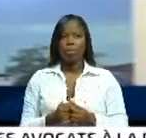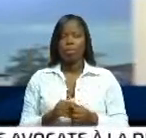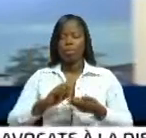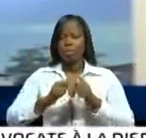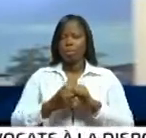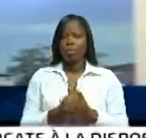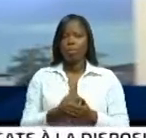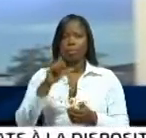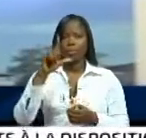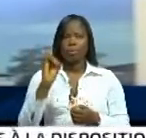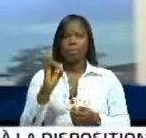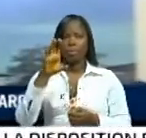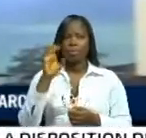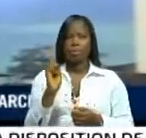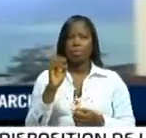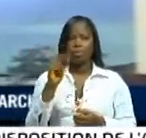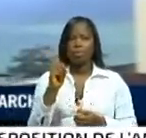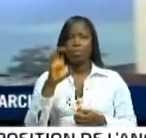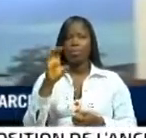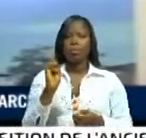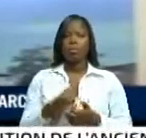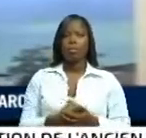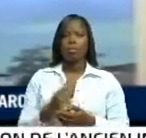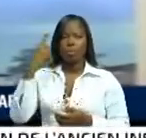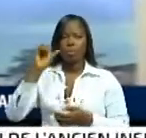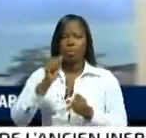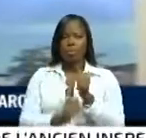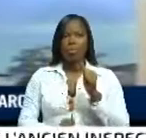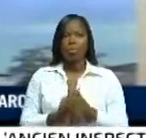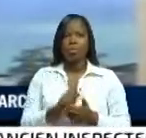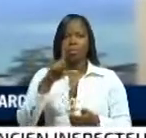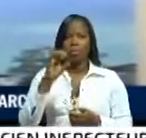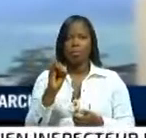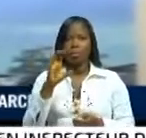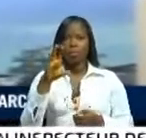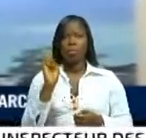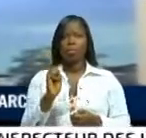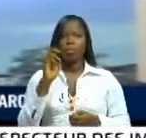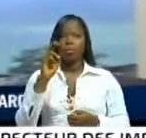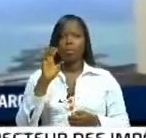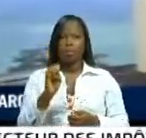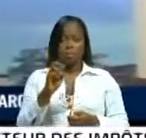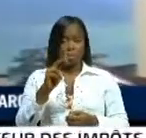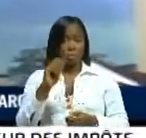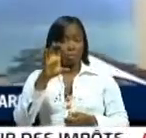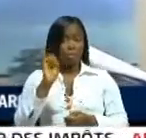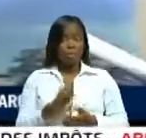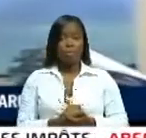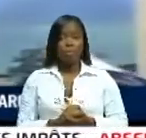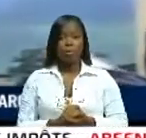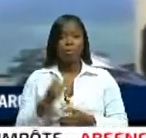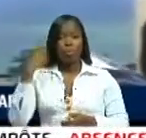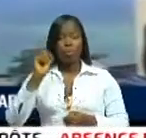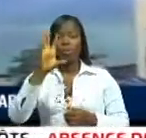nous avions chacun de ses dessins des spécialités ont été également éliminé c'est qu'il ferait que nous avons encore plus